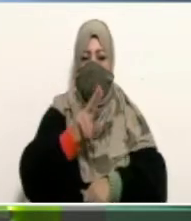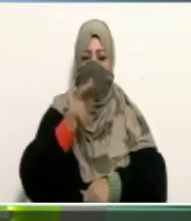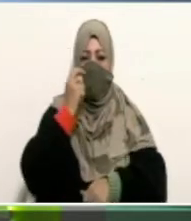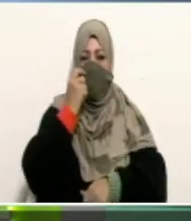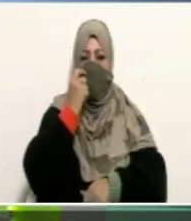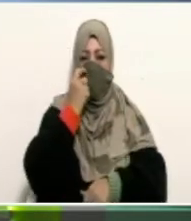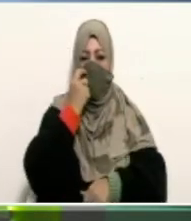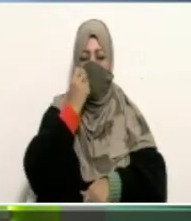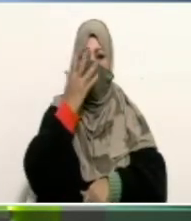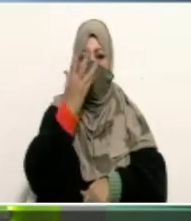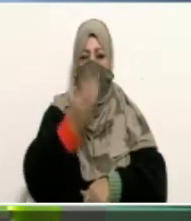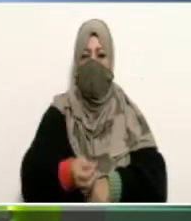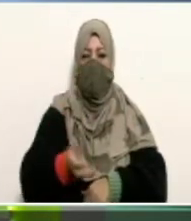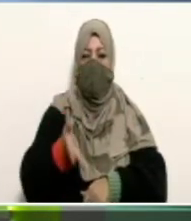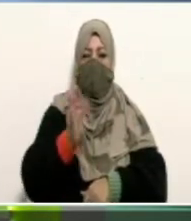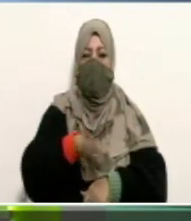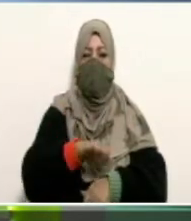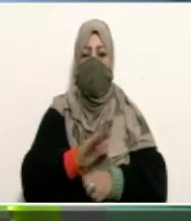وترك أم